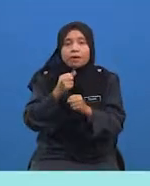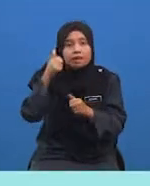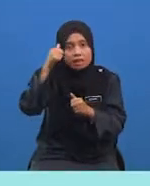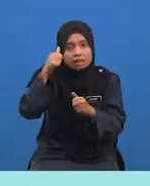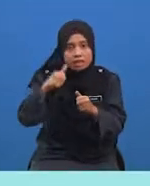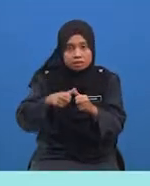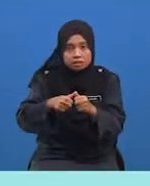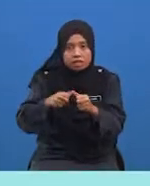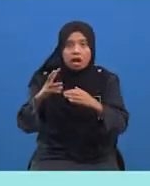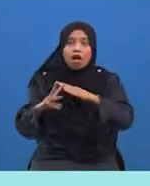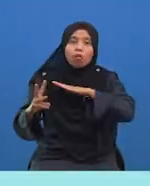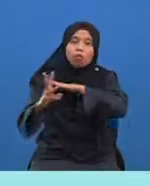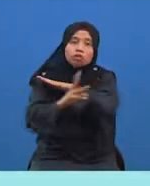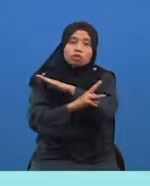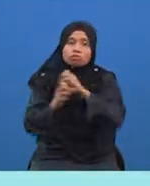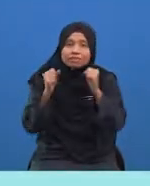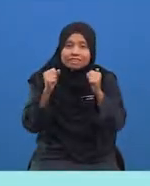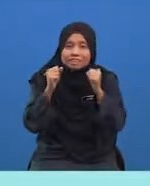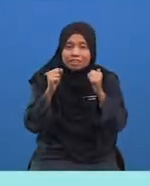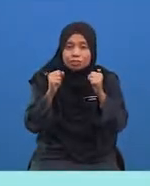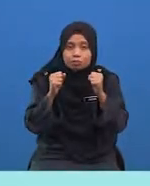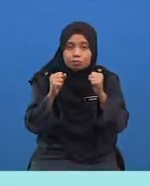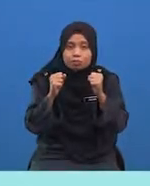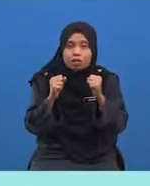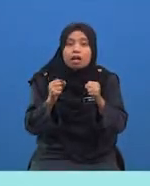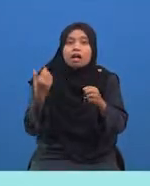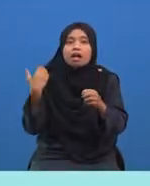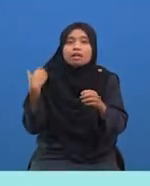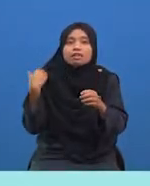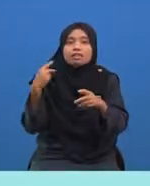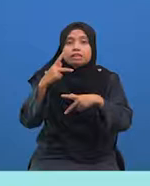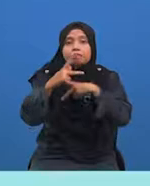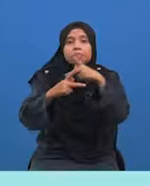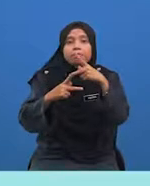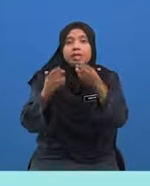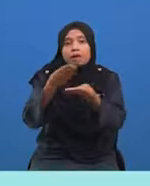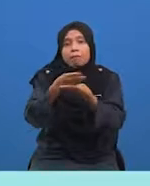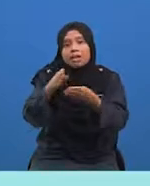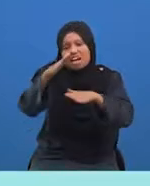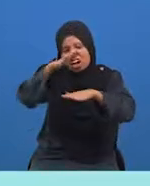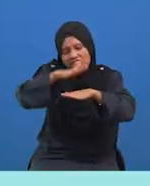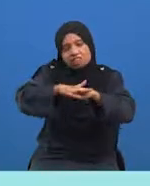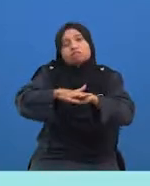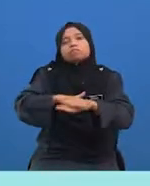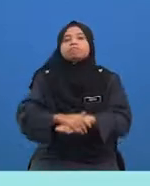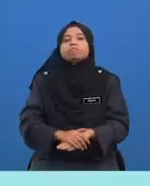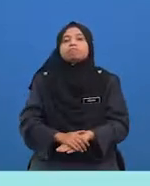mengingat bahawa kawasan sejuk, iaitu zon sejuk, berada di peringkat bahagian